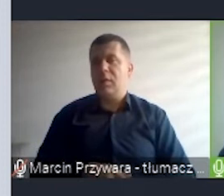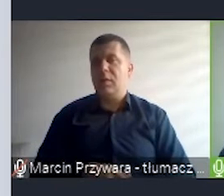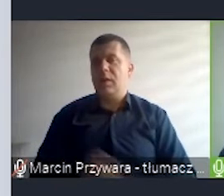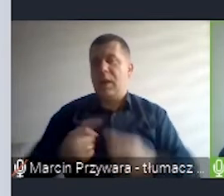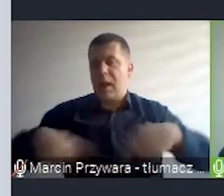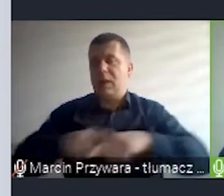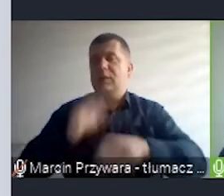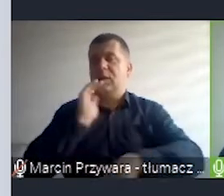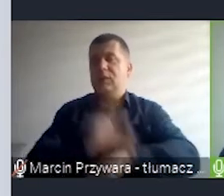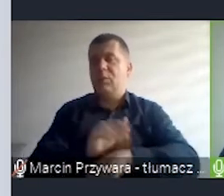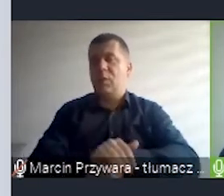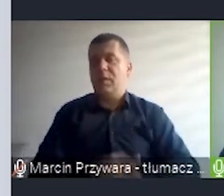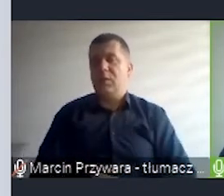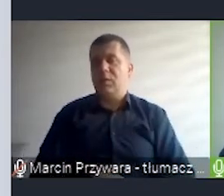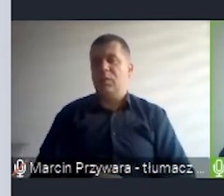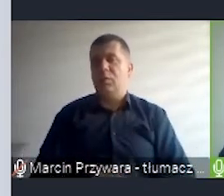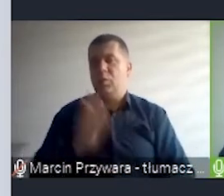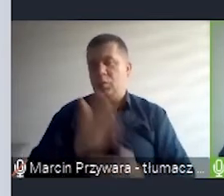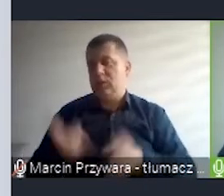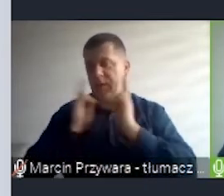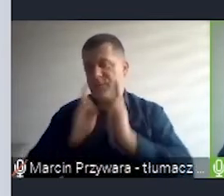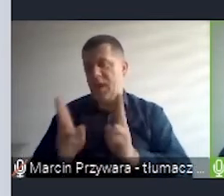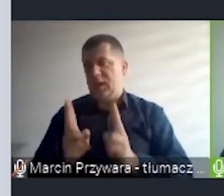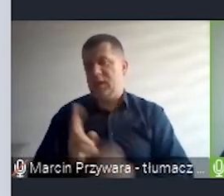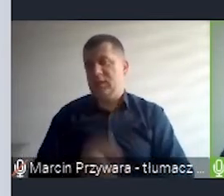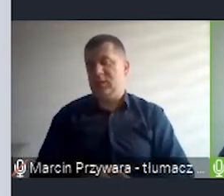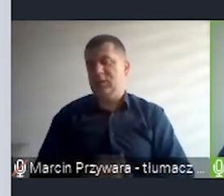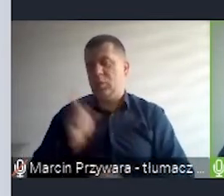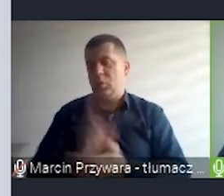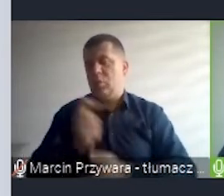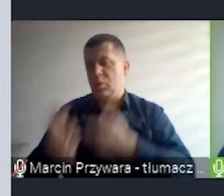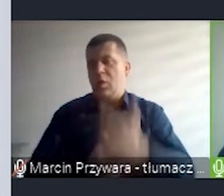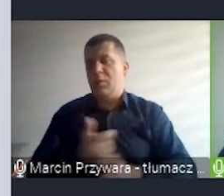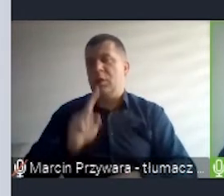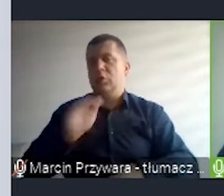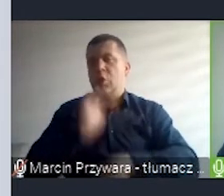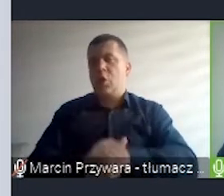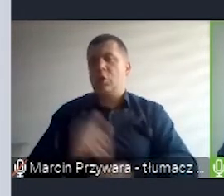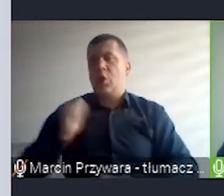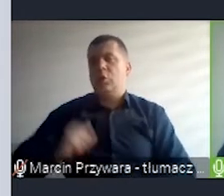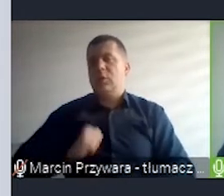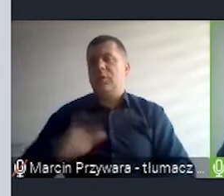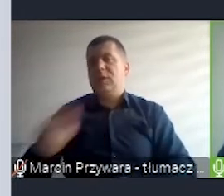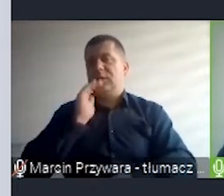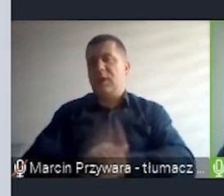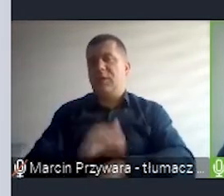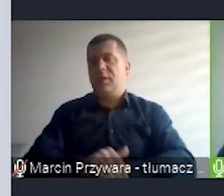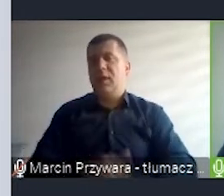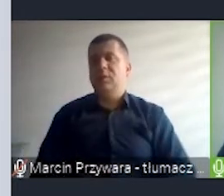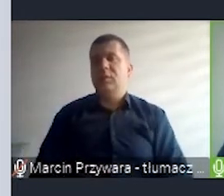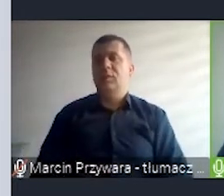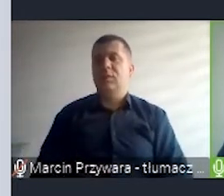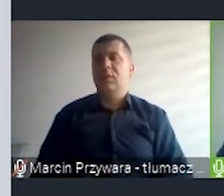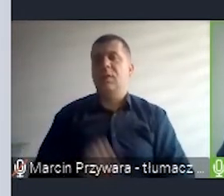zrealizowanie zamówienia, zostały faktycznie poniesione zgodnie z oczekiwaniami zamawiającego,